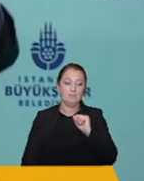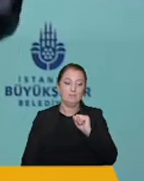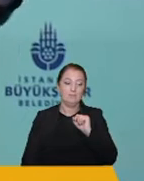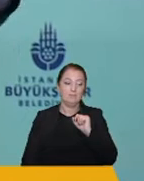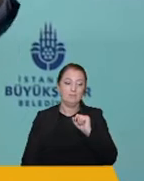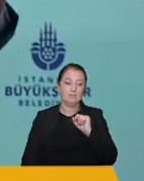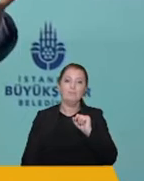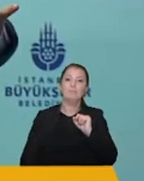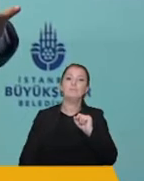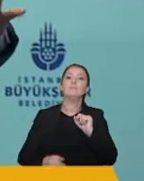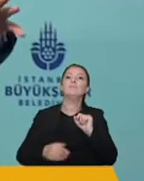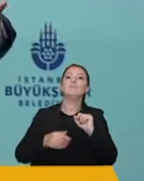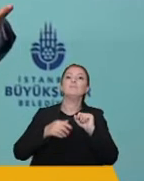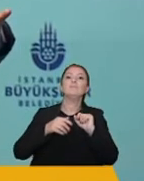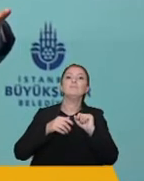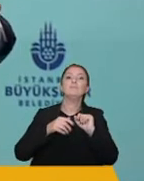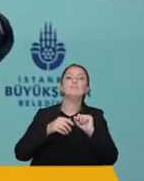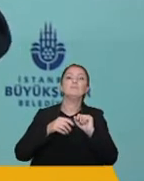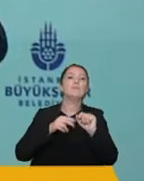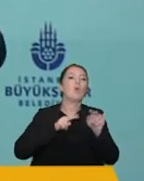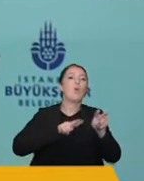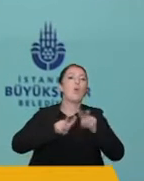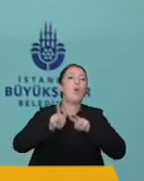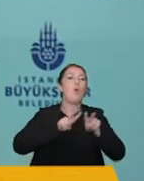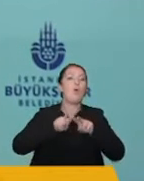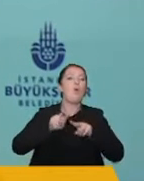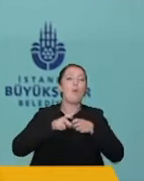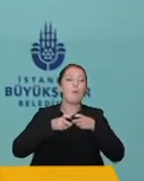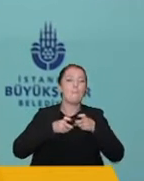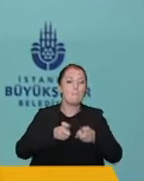Bir metro meselesi,